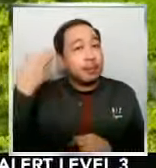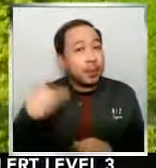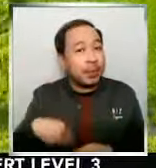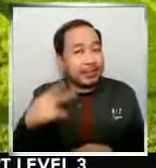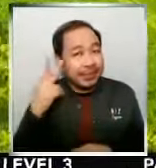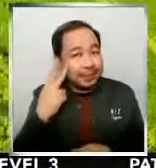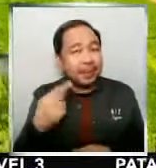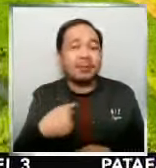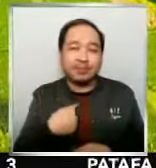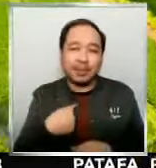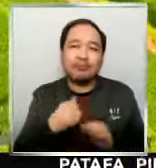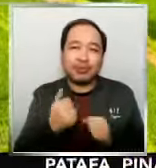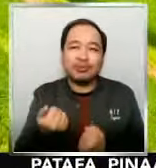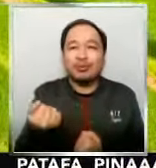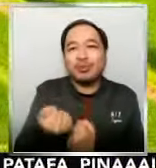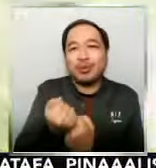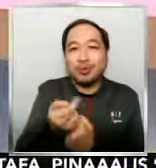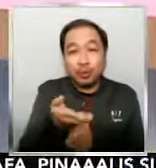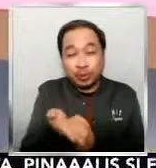24 oras.